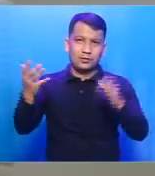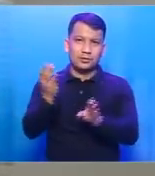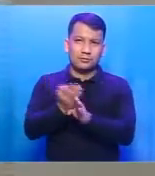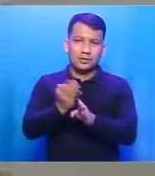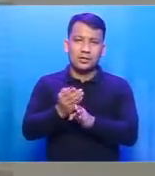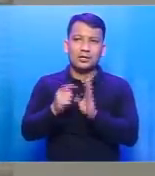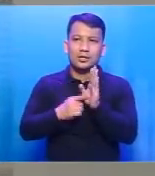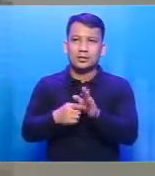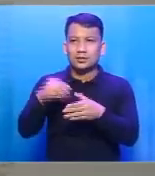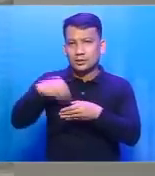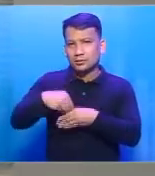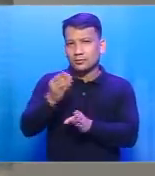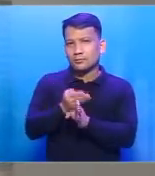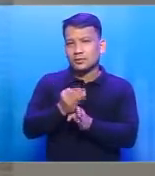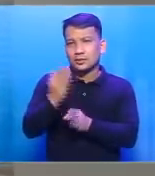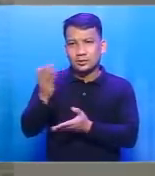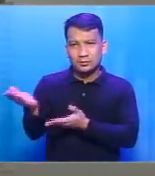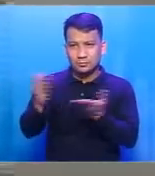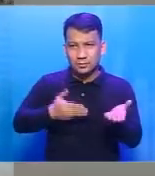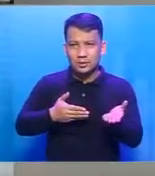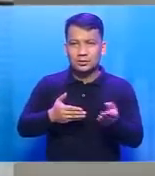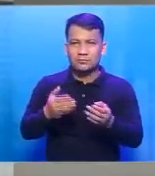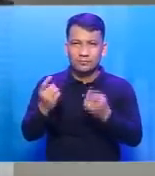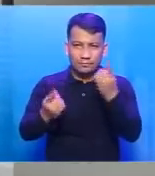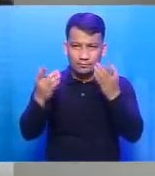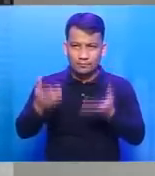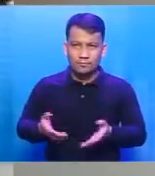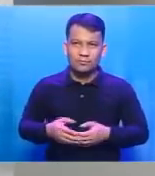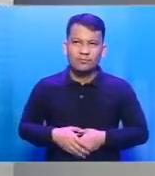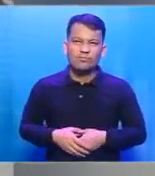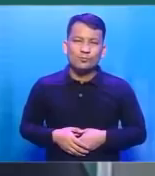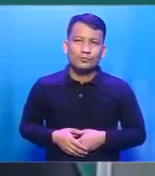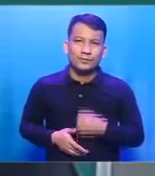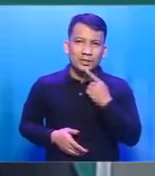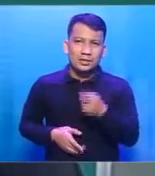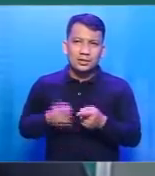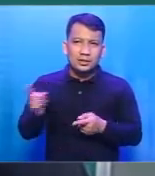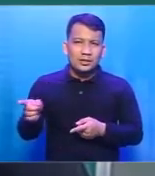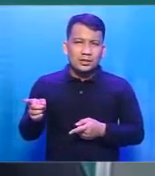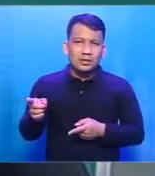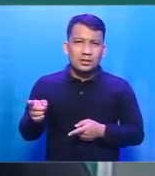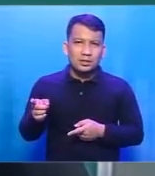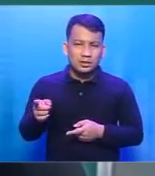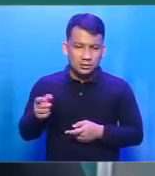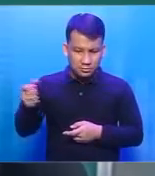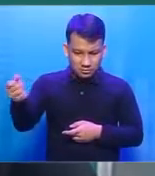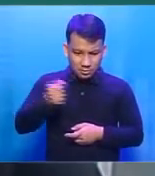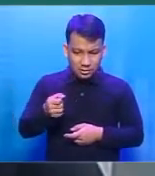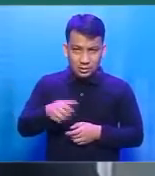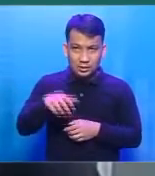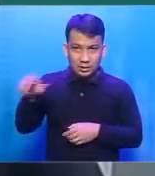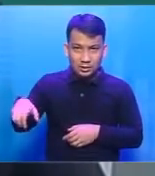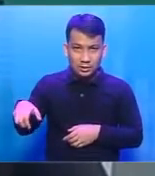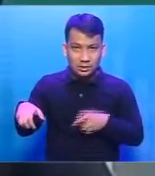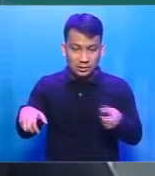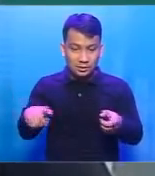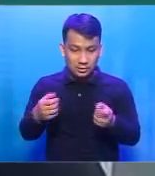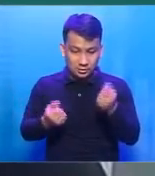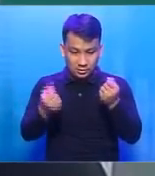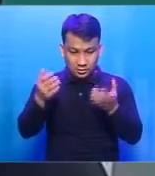fire extinguisher na dala ng driver. Ang nangyari po doon, nandun daw po yung fire extinguisher sa may side po ng